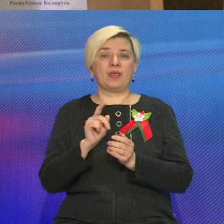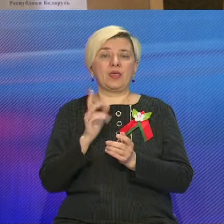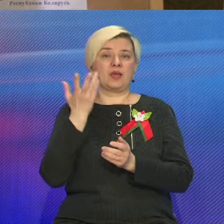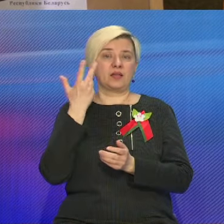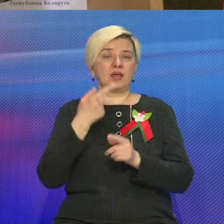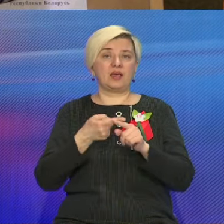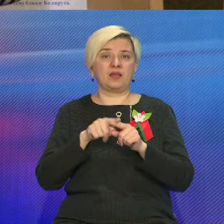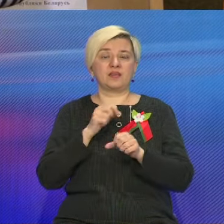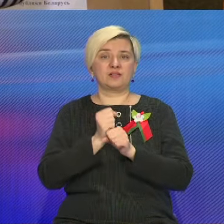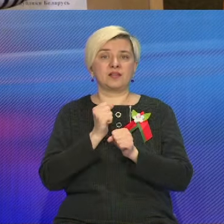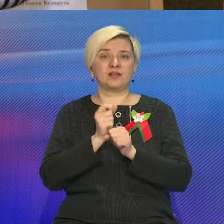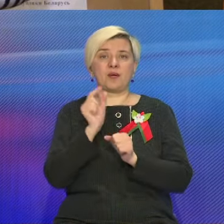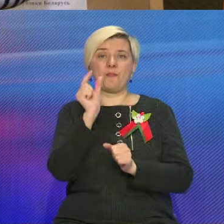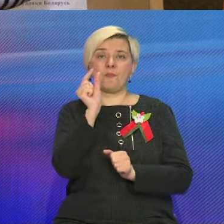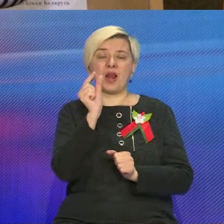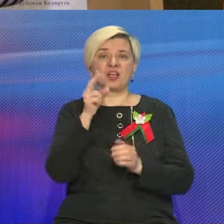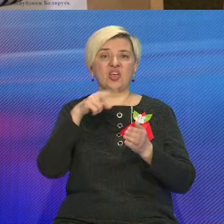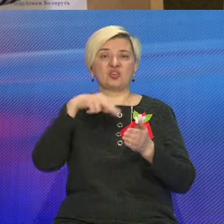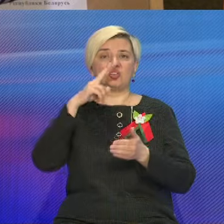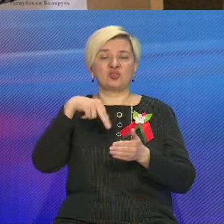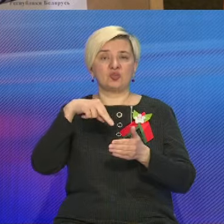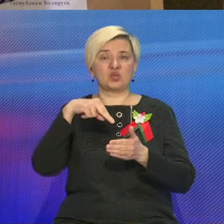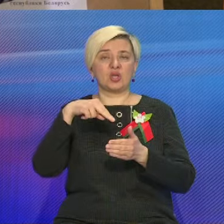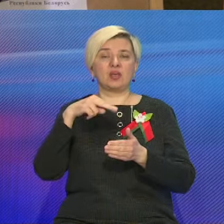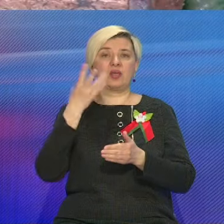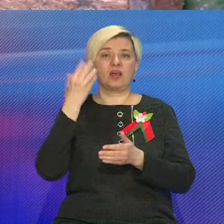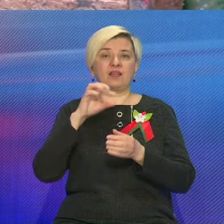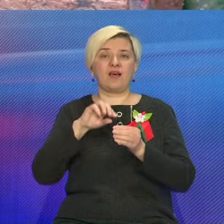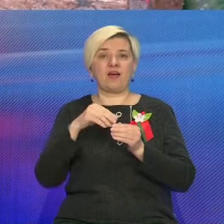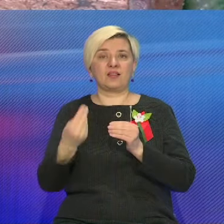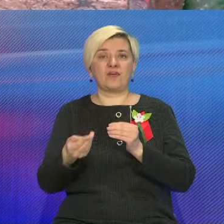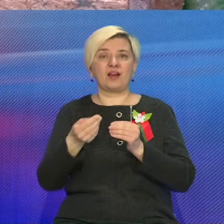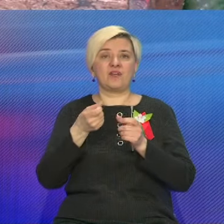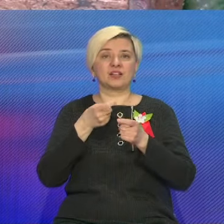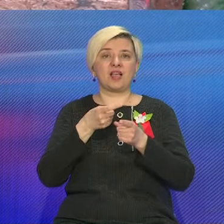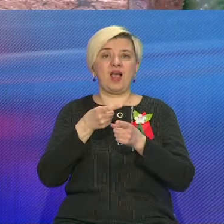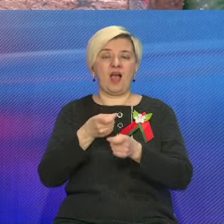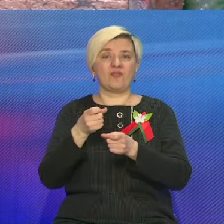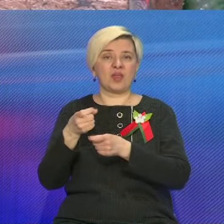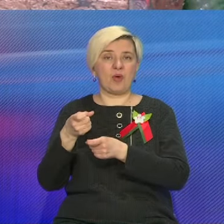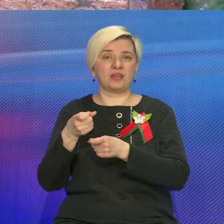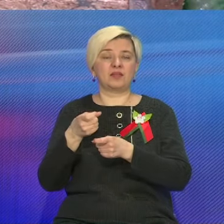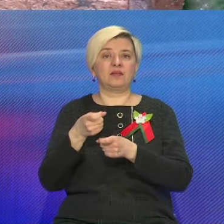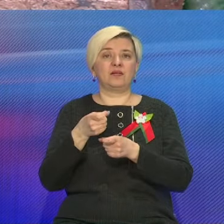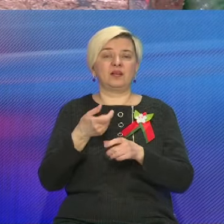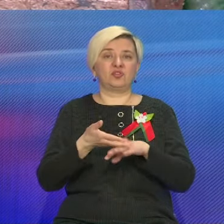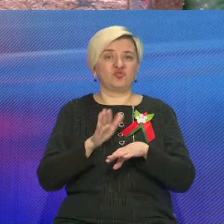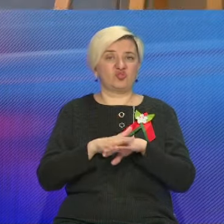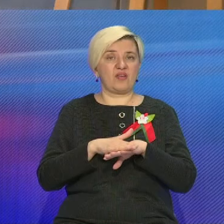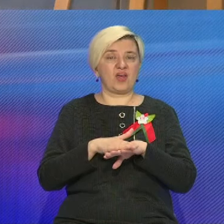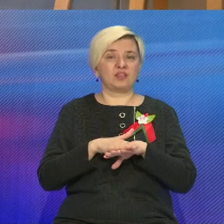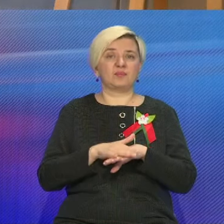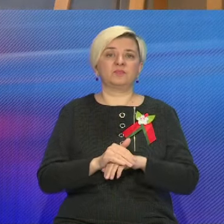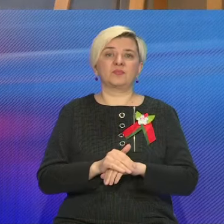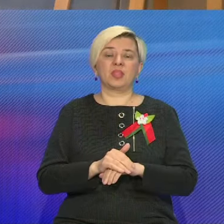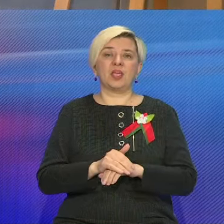это все делаешь маленькой кисточкой, когда отваливается автомат, это уже как бы тяжеловато.